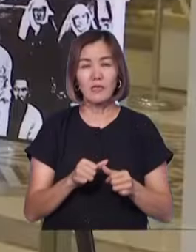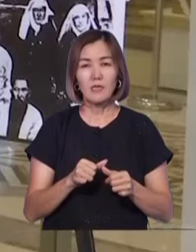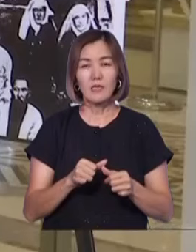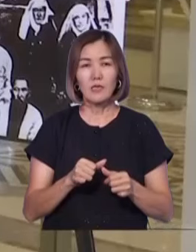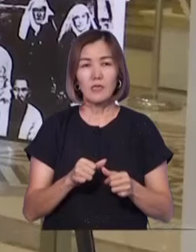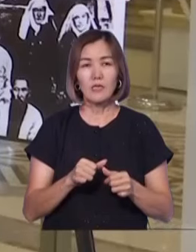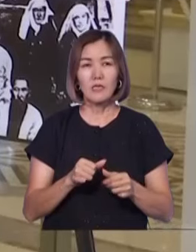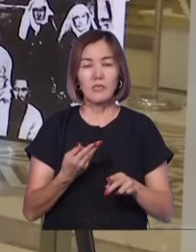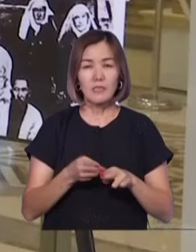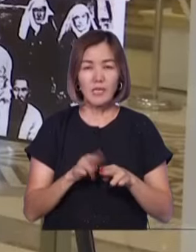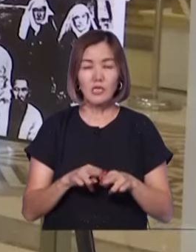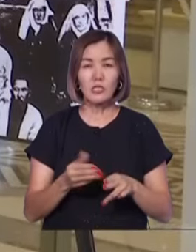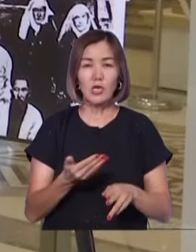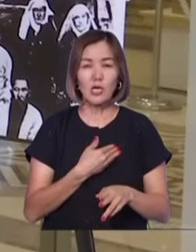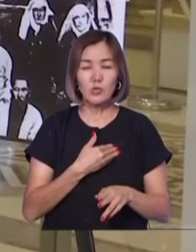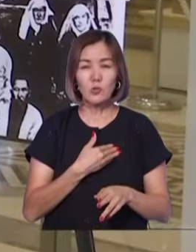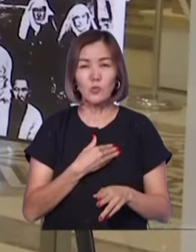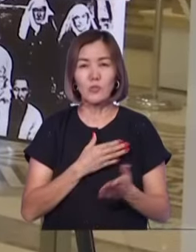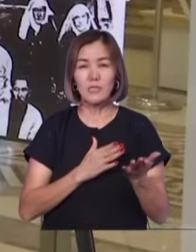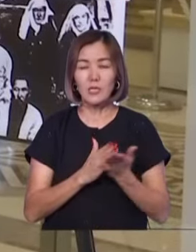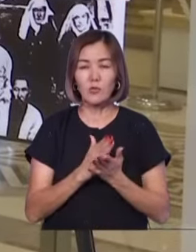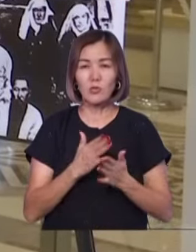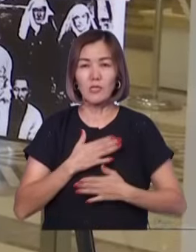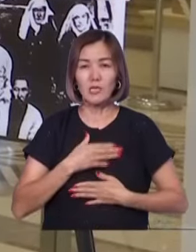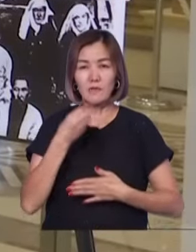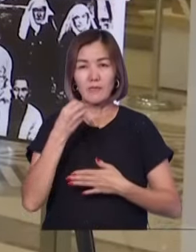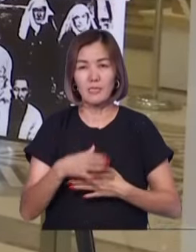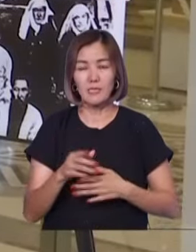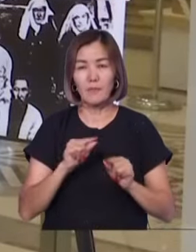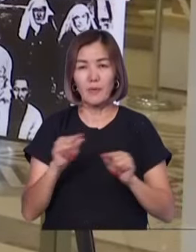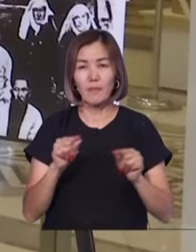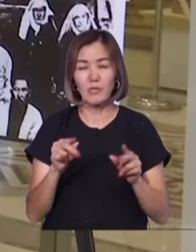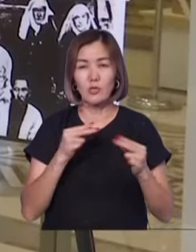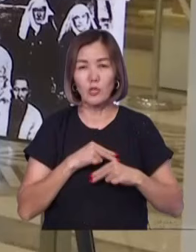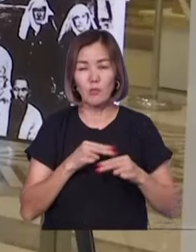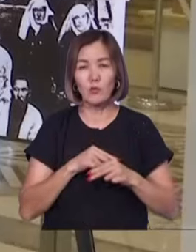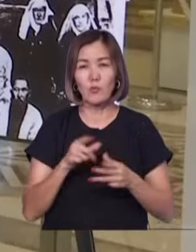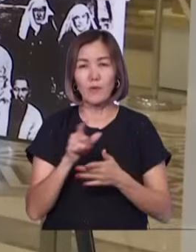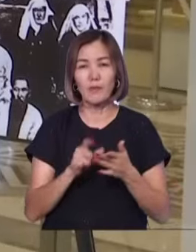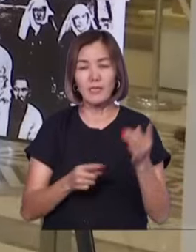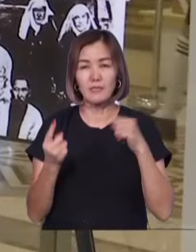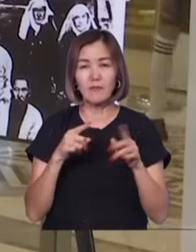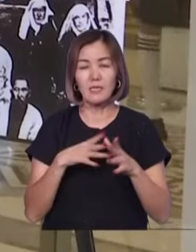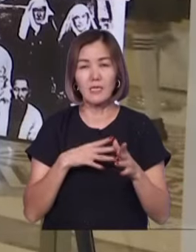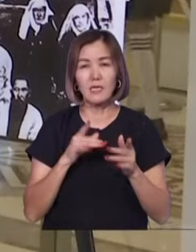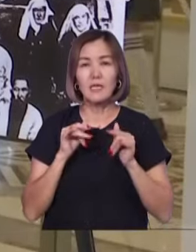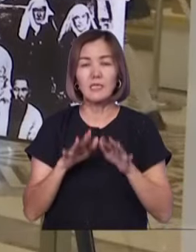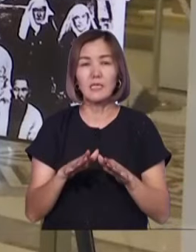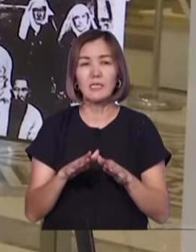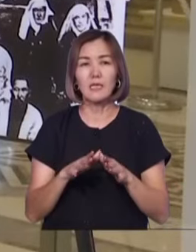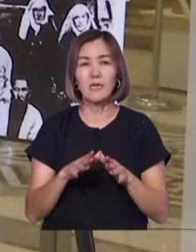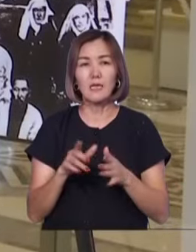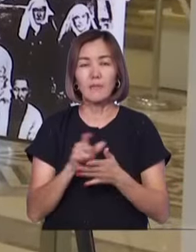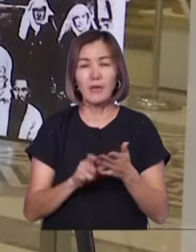сердцах также я хочу отметить что сотрудники нашего центра ведут пропагандистскую работу по произведения а также деятельности просветителя и